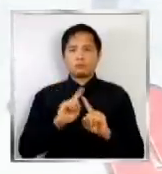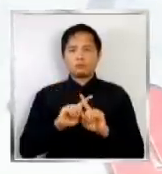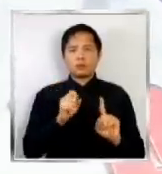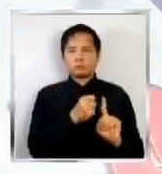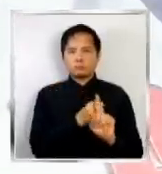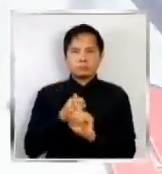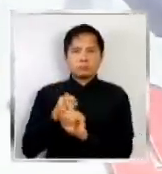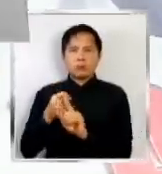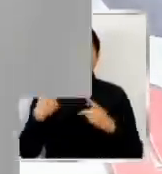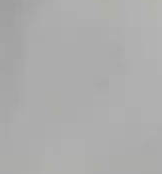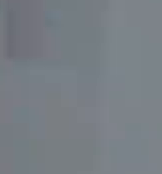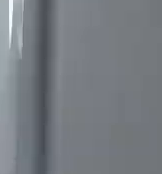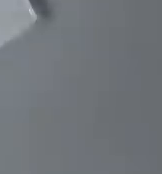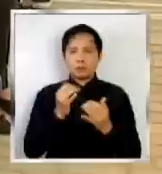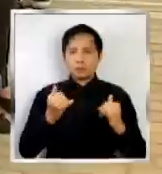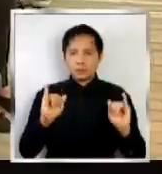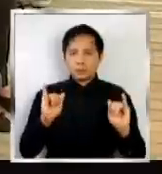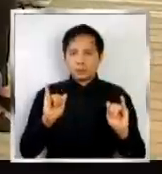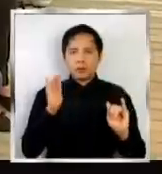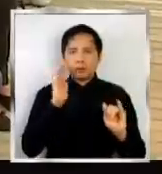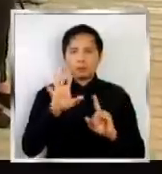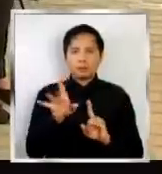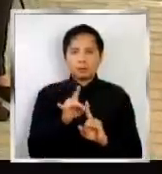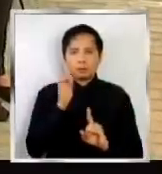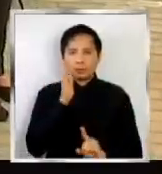Ian Cruz.